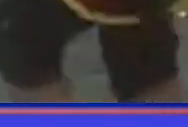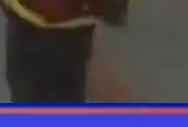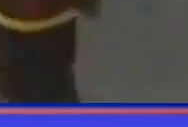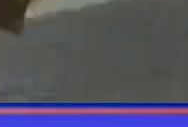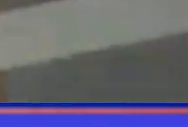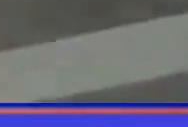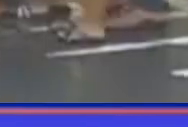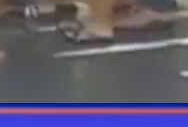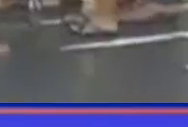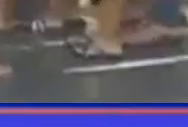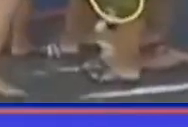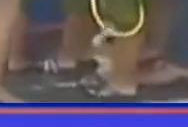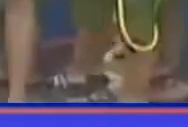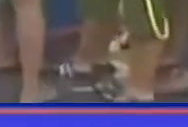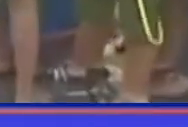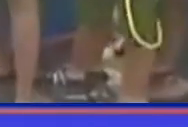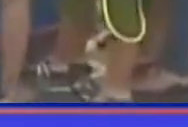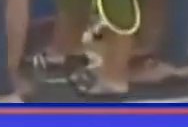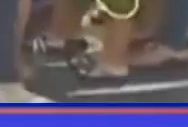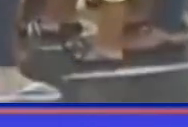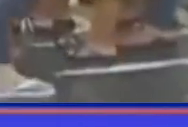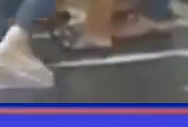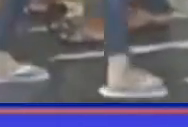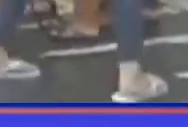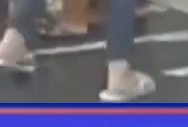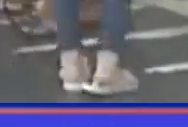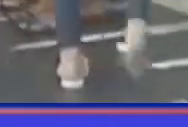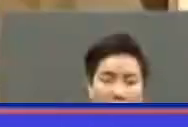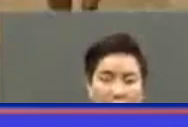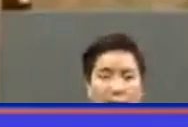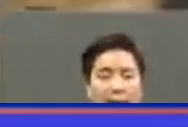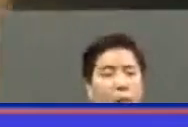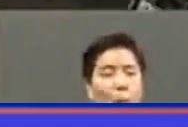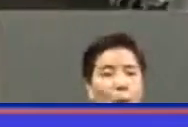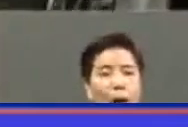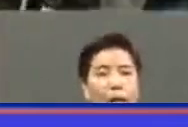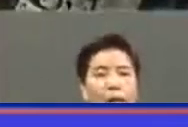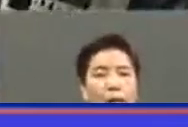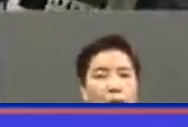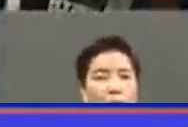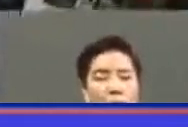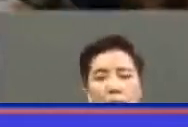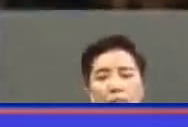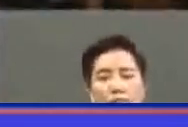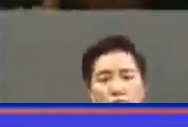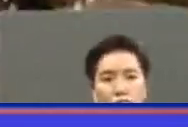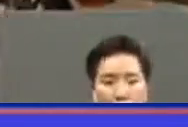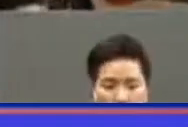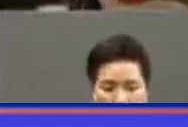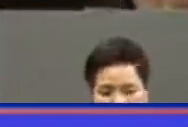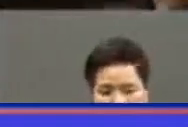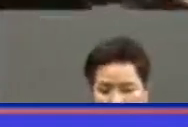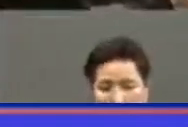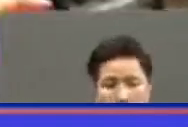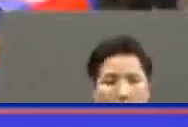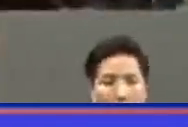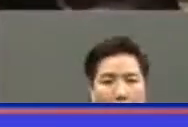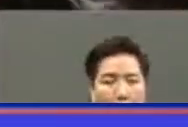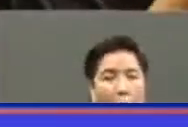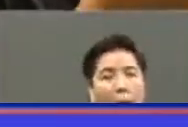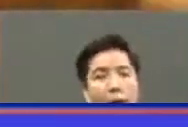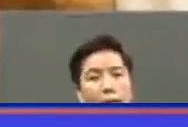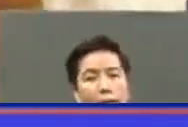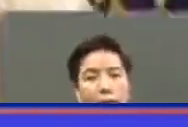ภอทุกท่านไปแล้วนะครับว่าเป็นมาตรการที่เราอยากให้เทศกาลสงกรานต์เนี่ยเป็นเทศกาลแห่ง